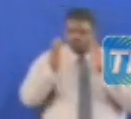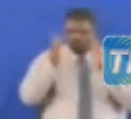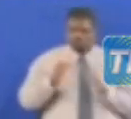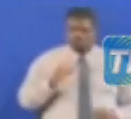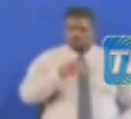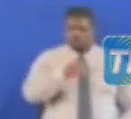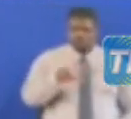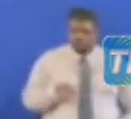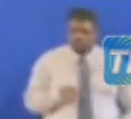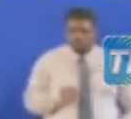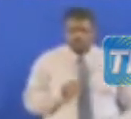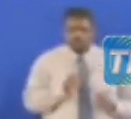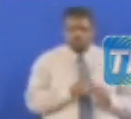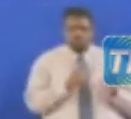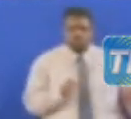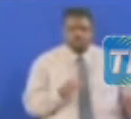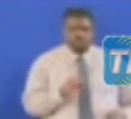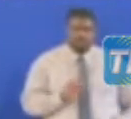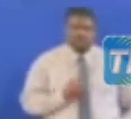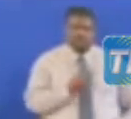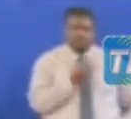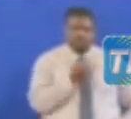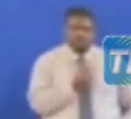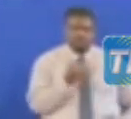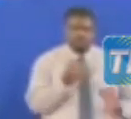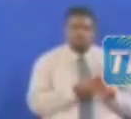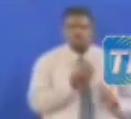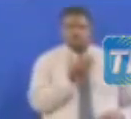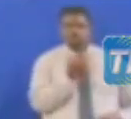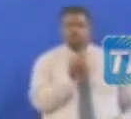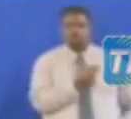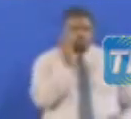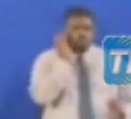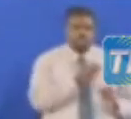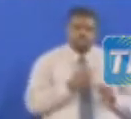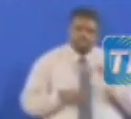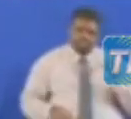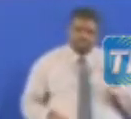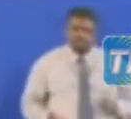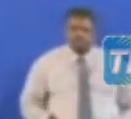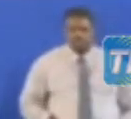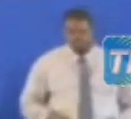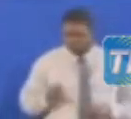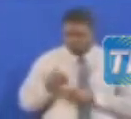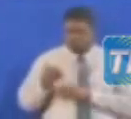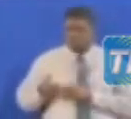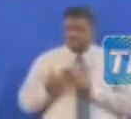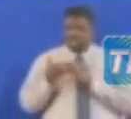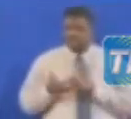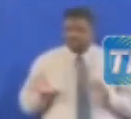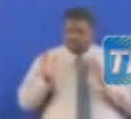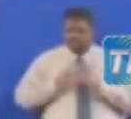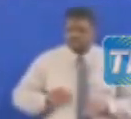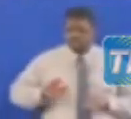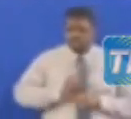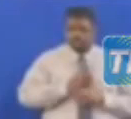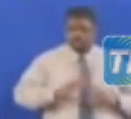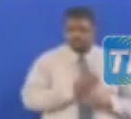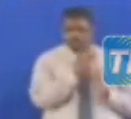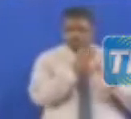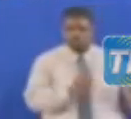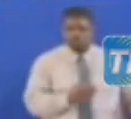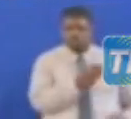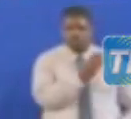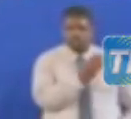wa mikoa, na tumetenga shilingi bilioni 1.52 kwa ajili hiyo. Tutajenga na kukamilisha na kukarabati nyumba